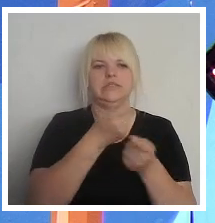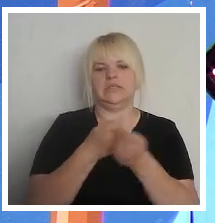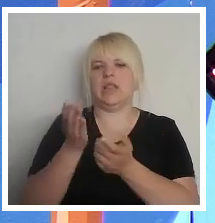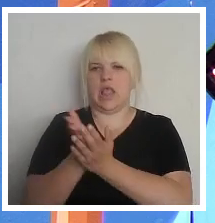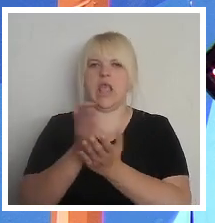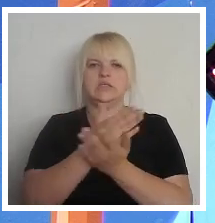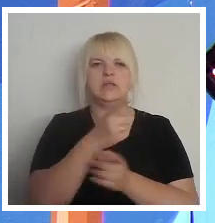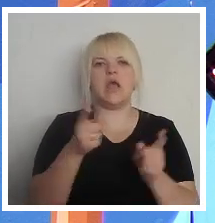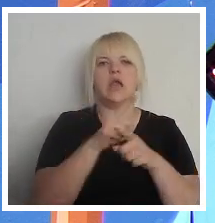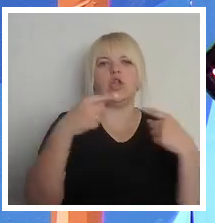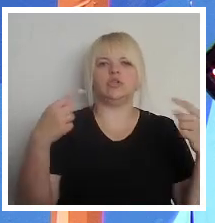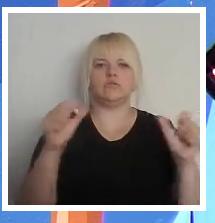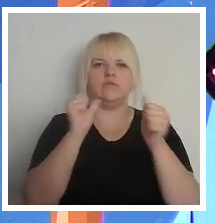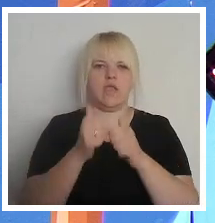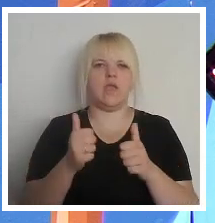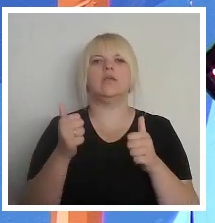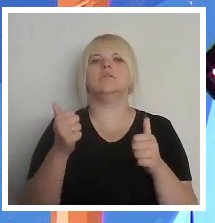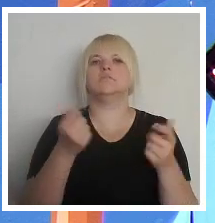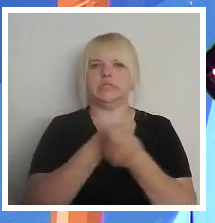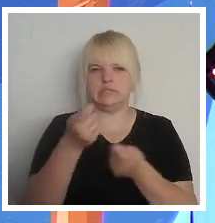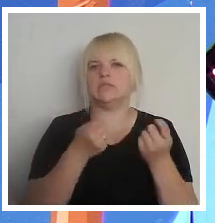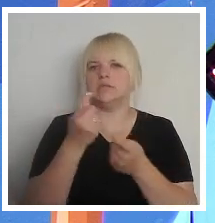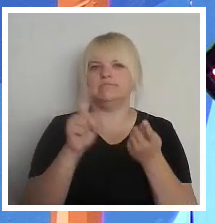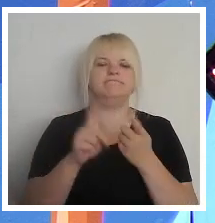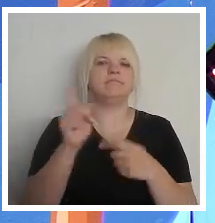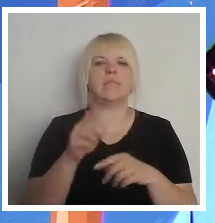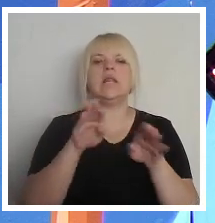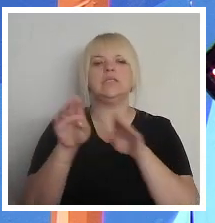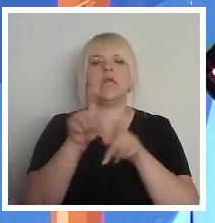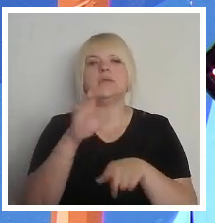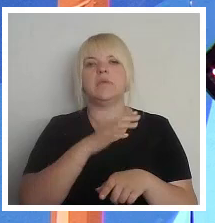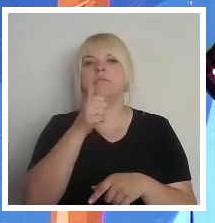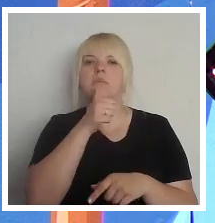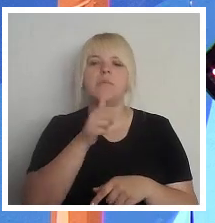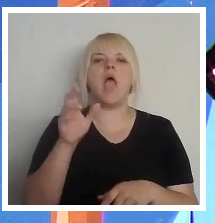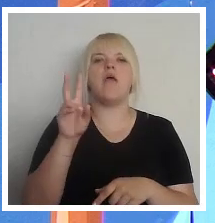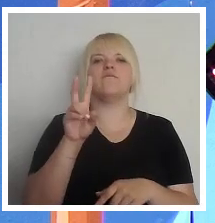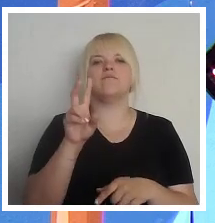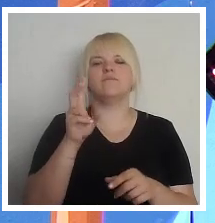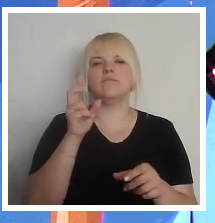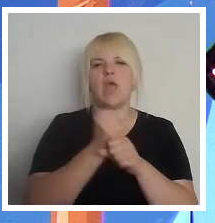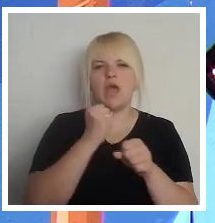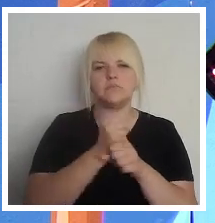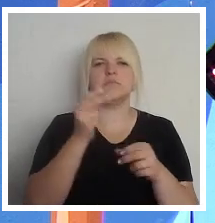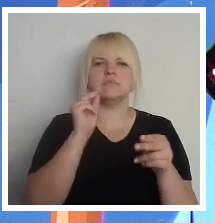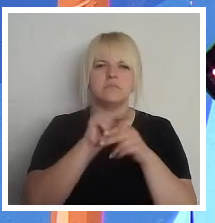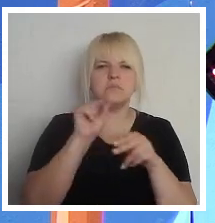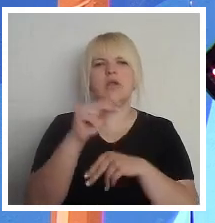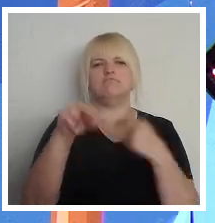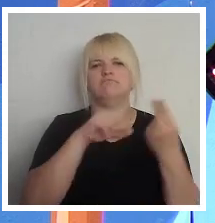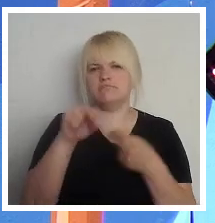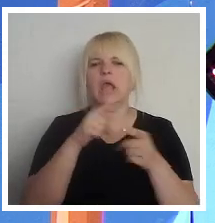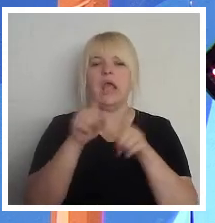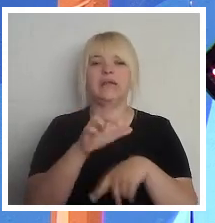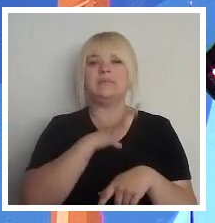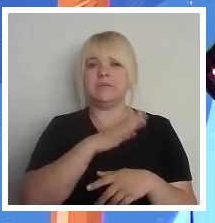dažādošanas formāts. Mēs esam mēģinājuši līdzīgi, kā Pauls pieminēja par workshopiem un apmācībām, un tur noteikti